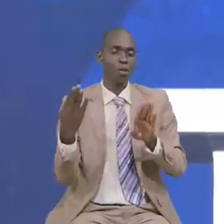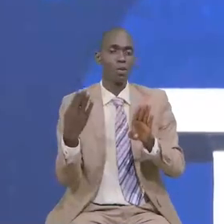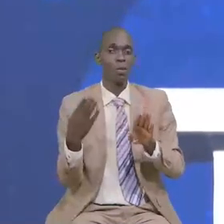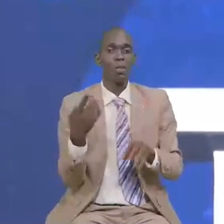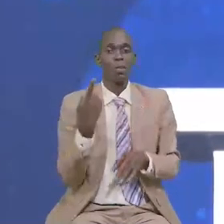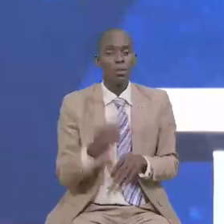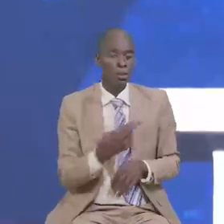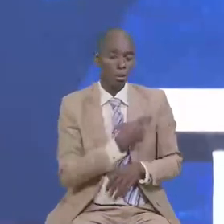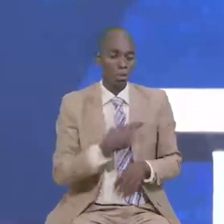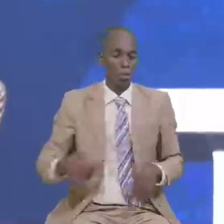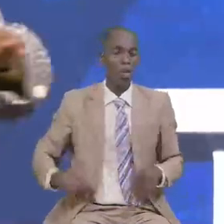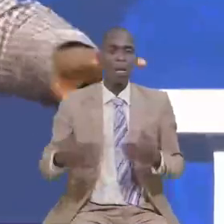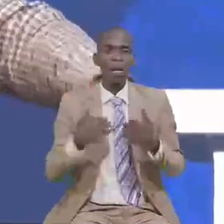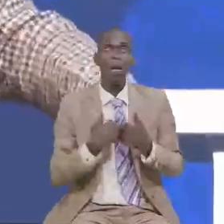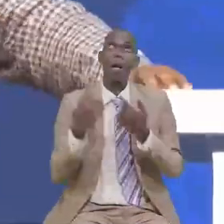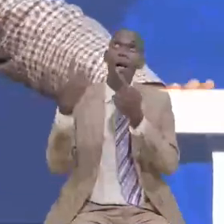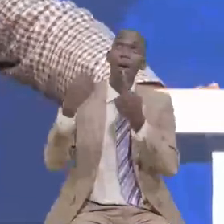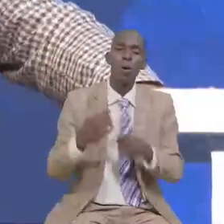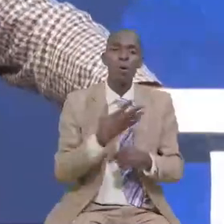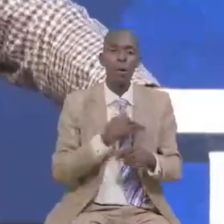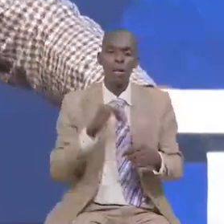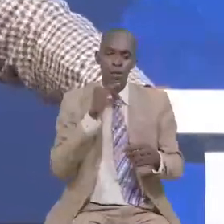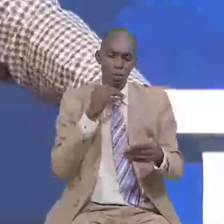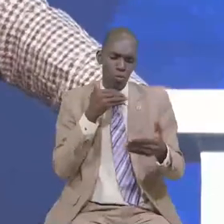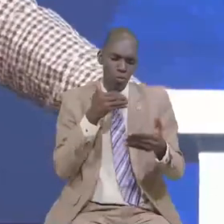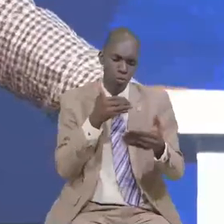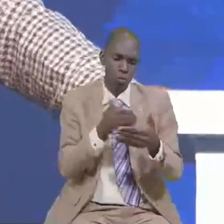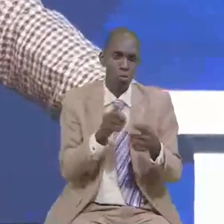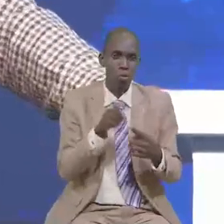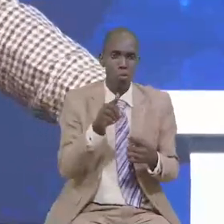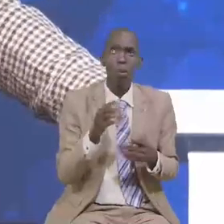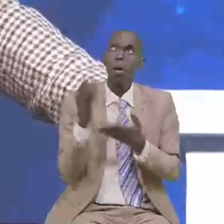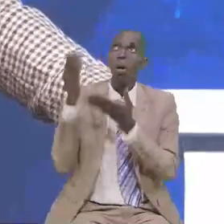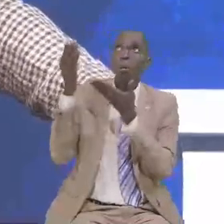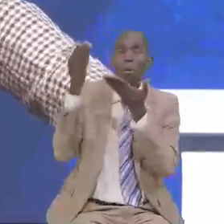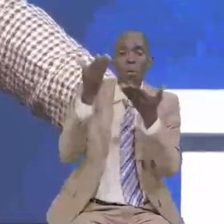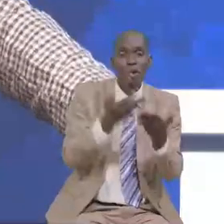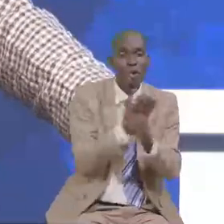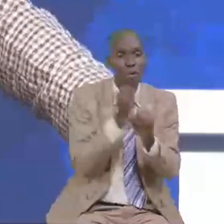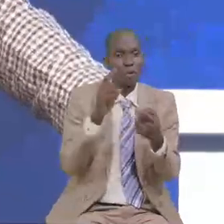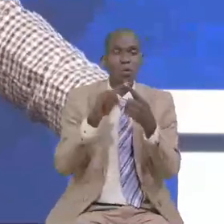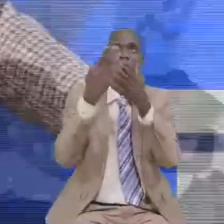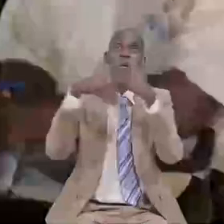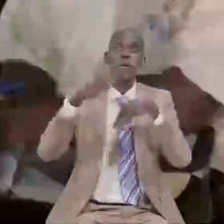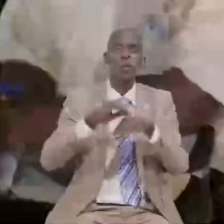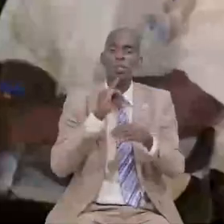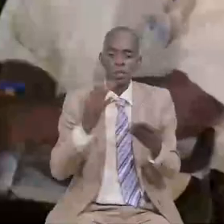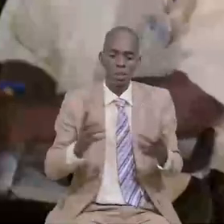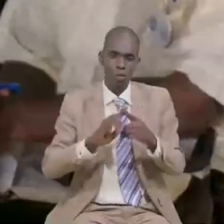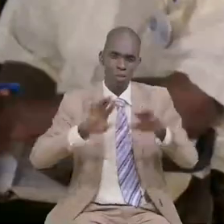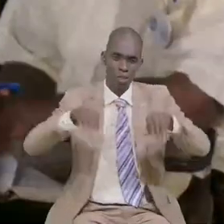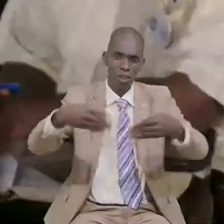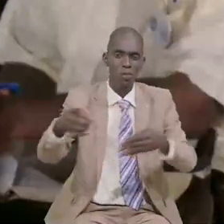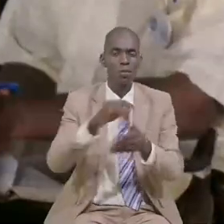La royauté, le roi s'approche de toi et que j'amène le salut du ciel. Je suis là pour